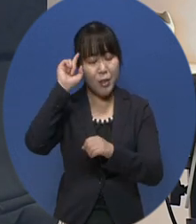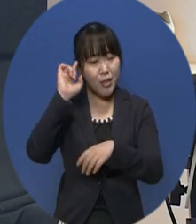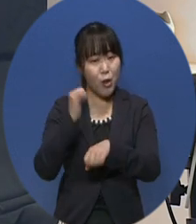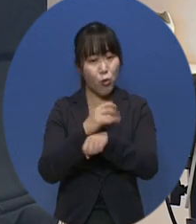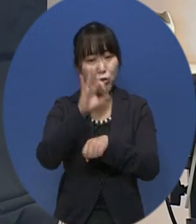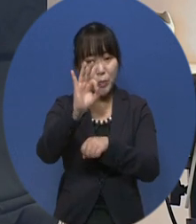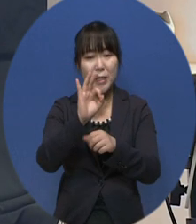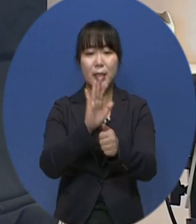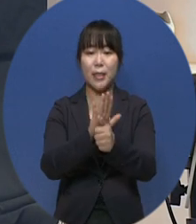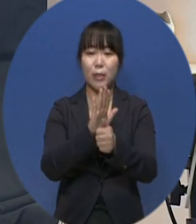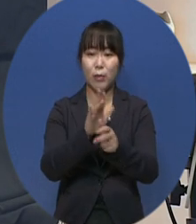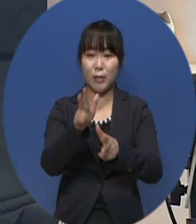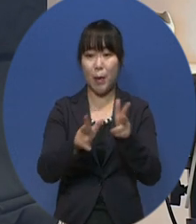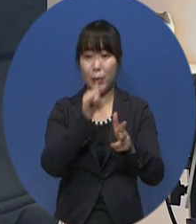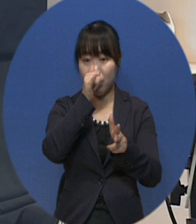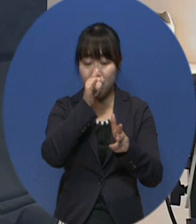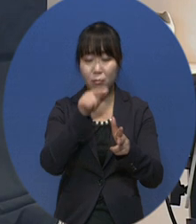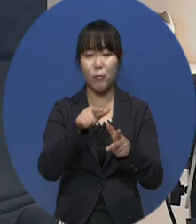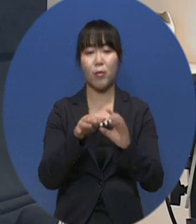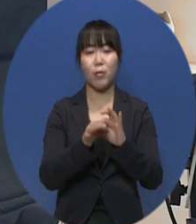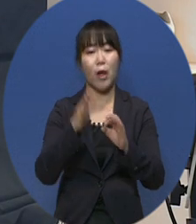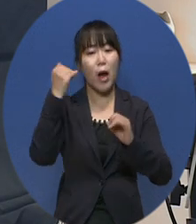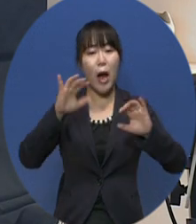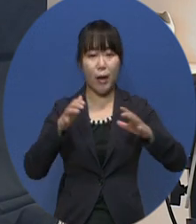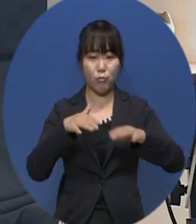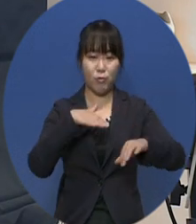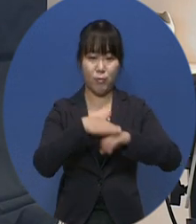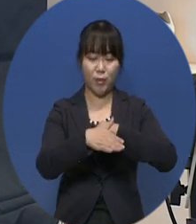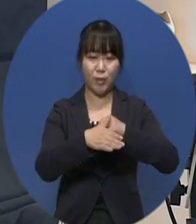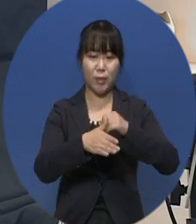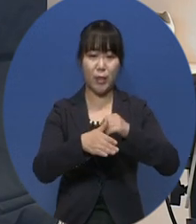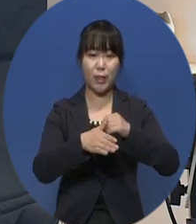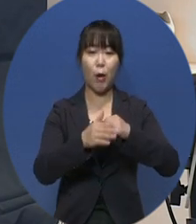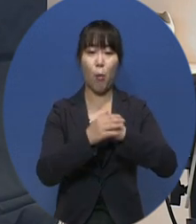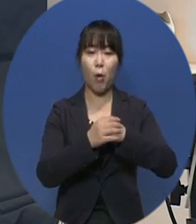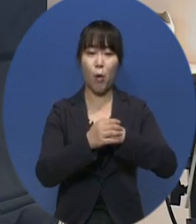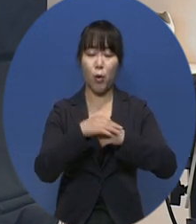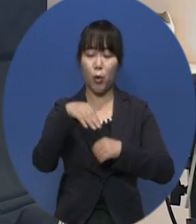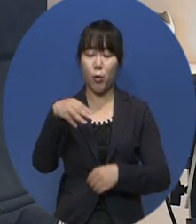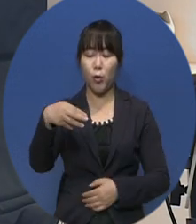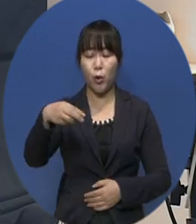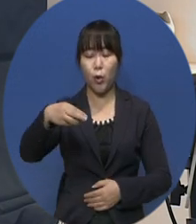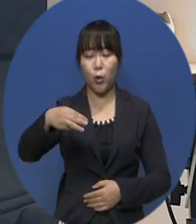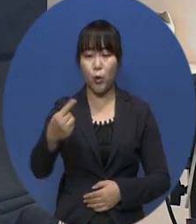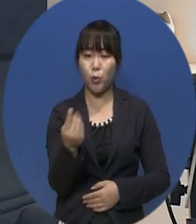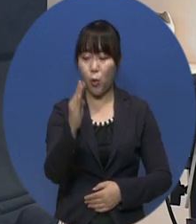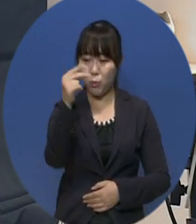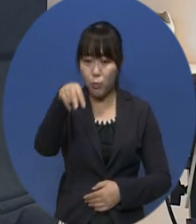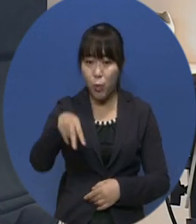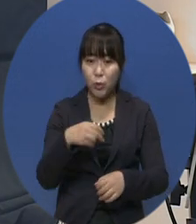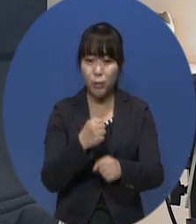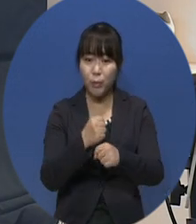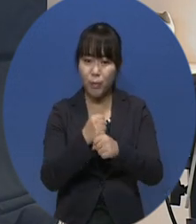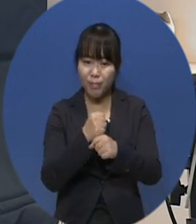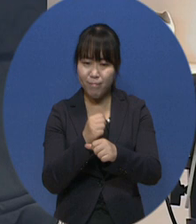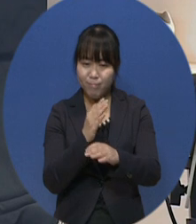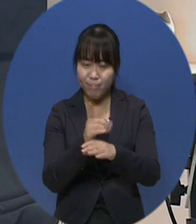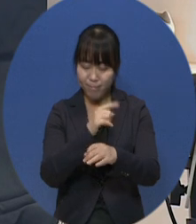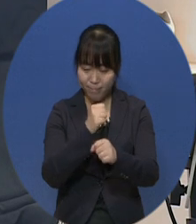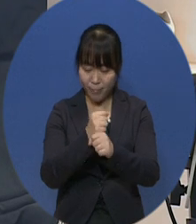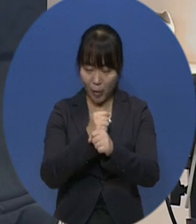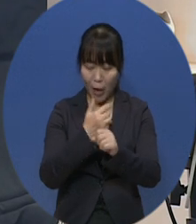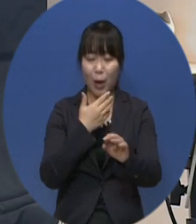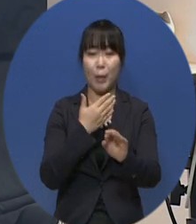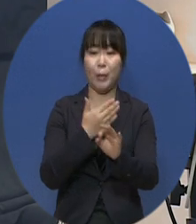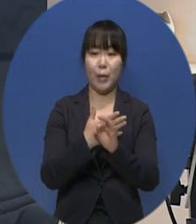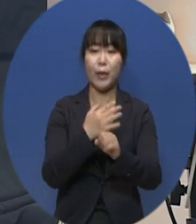그 지원 사업을 통해서 국산 로봇들을 좀 개발을 좀 하고 있고, 네. 그래서 이제 그 로봇이 개발이 되면, 네. 네,